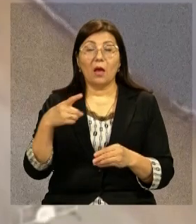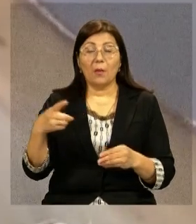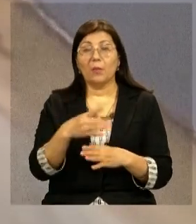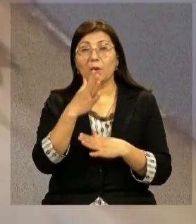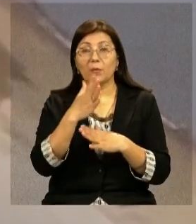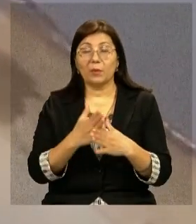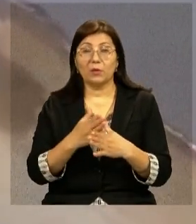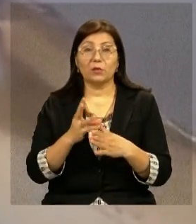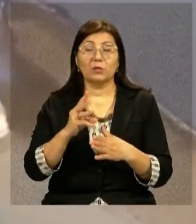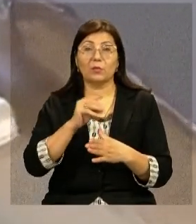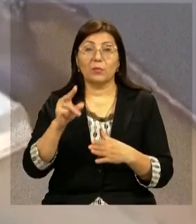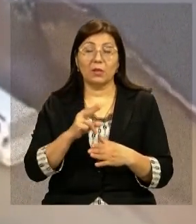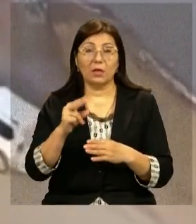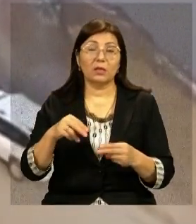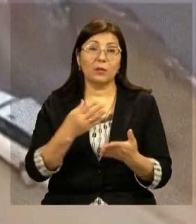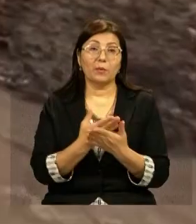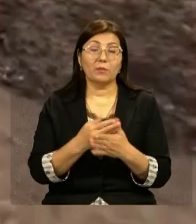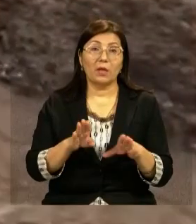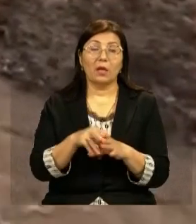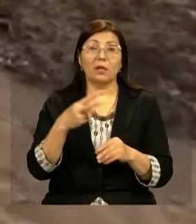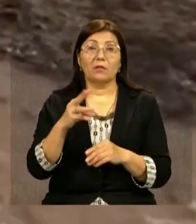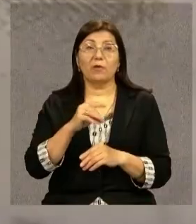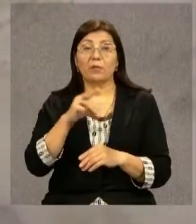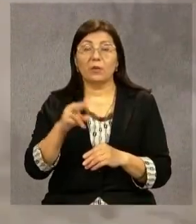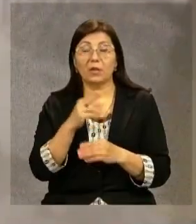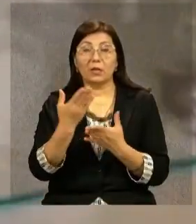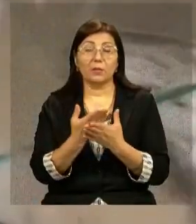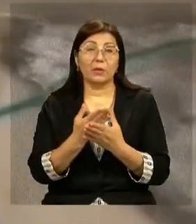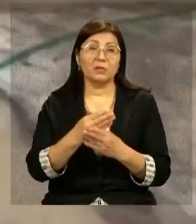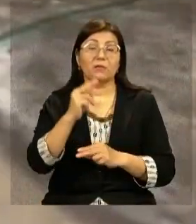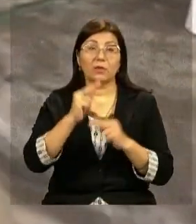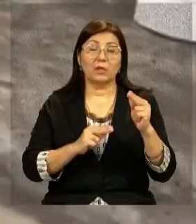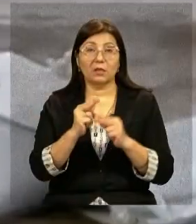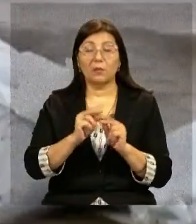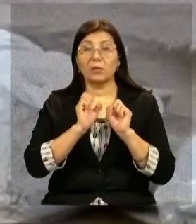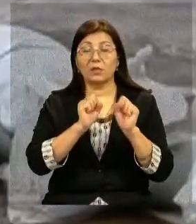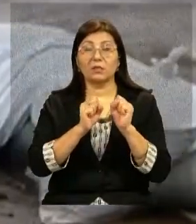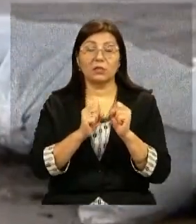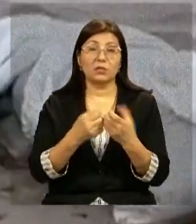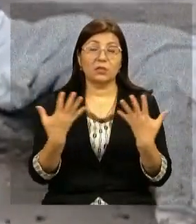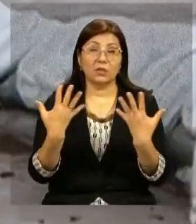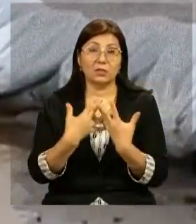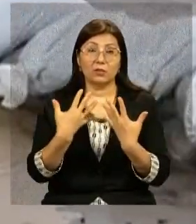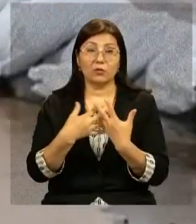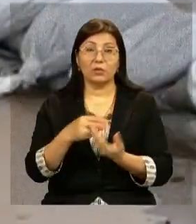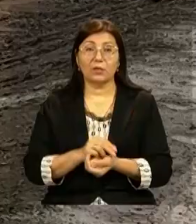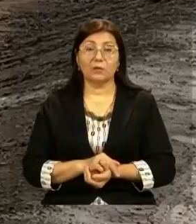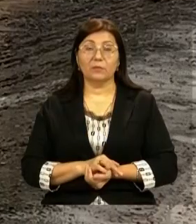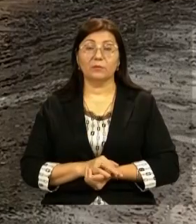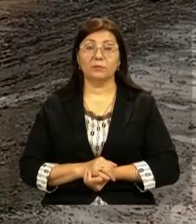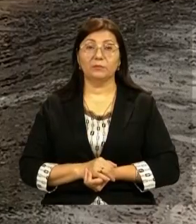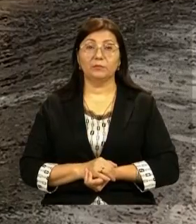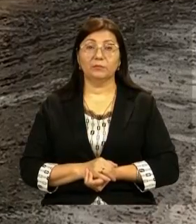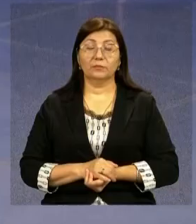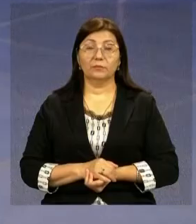компенсацию субъектам малого и среднего бизнеса, также 2 миллиарда на восстановление защитных сооружений. Николай Сырбов, Азамат Сауханов, Руслан Ельтаев,